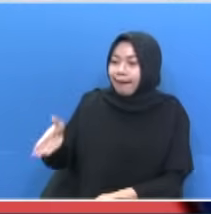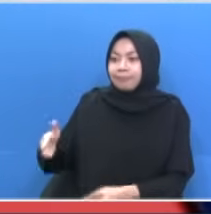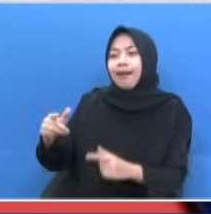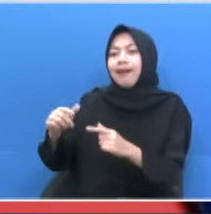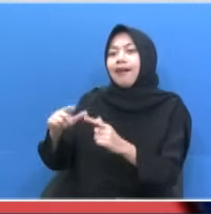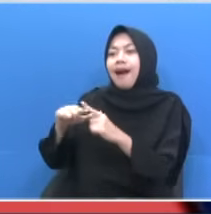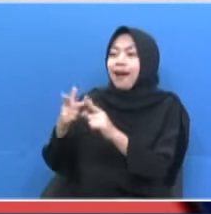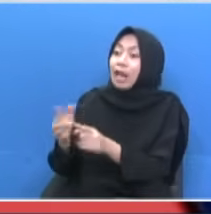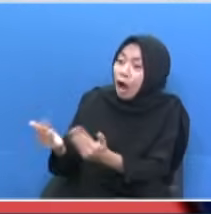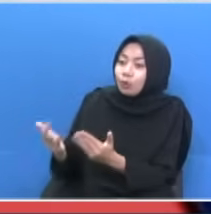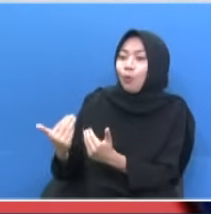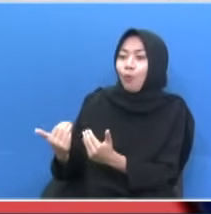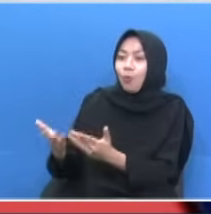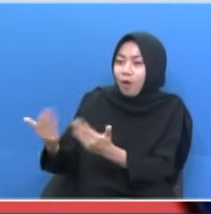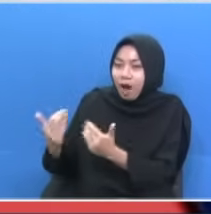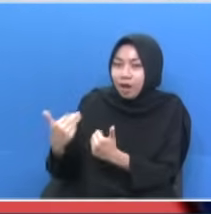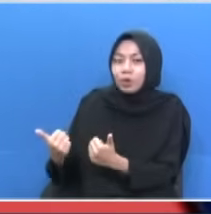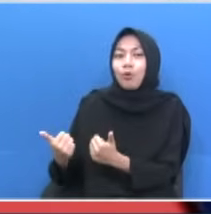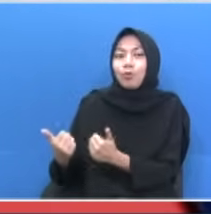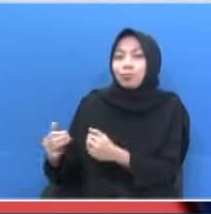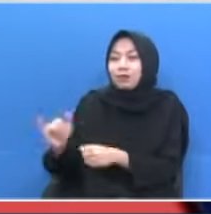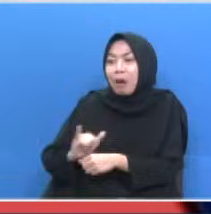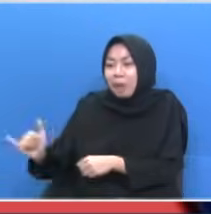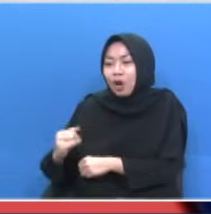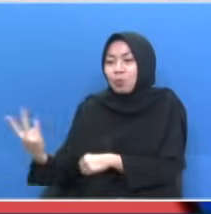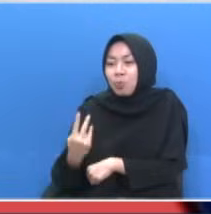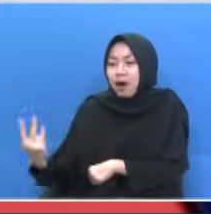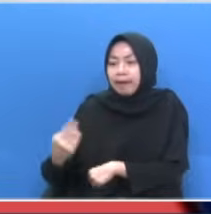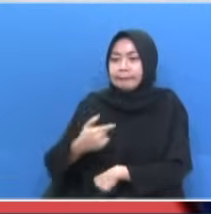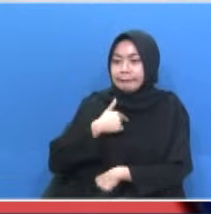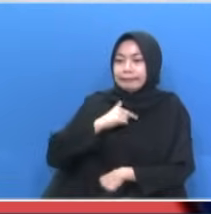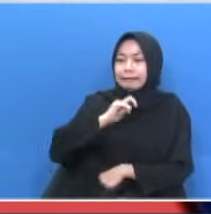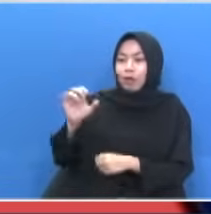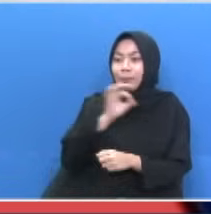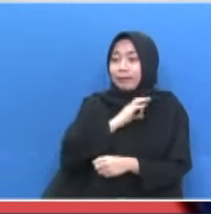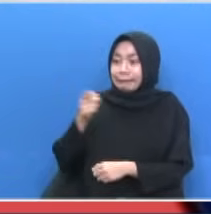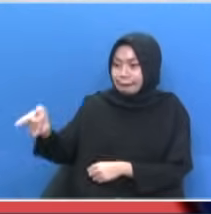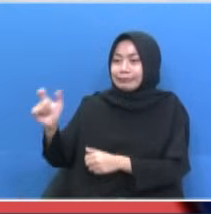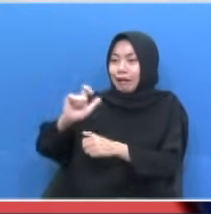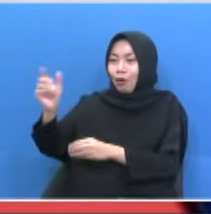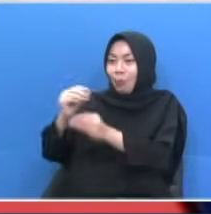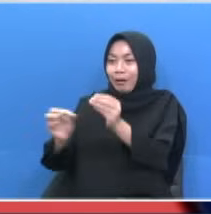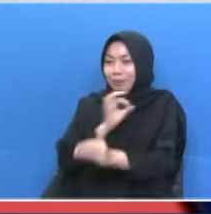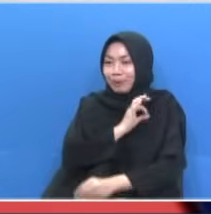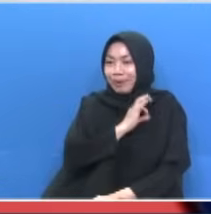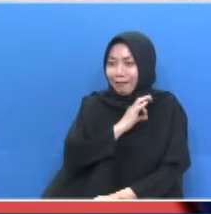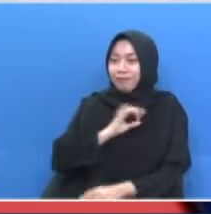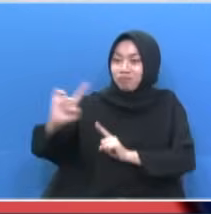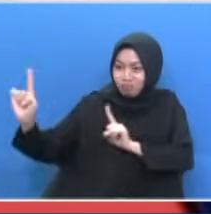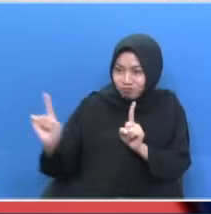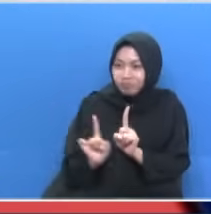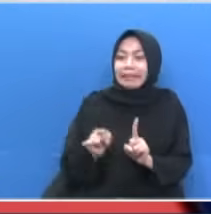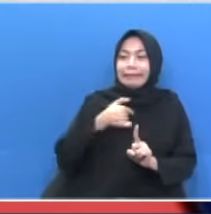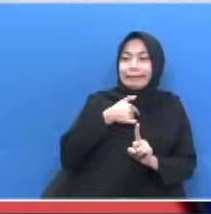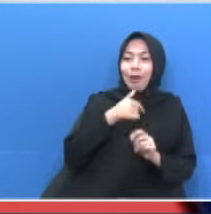menjemput jalan Tuhan menjemput jalan takdir Mas saya sebagai capres Nah sebagai beres saya membawa